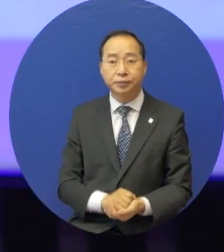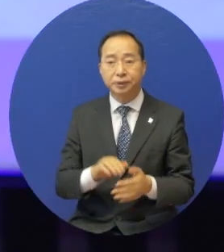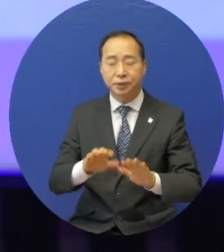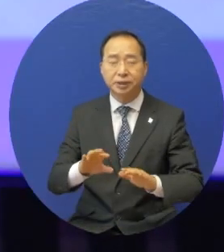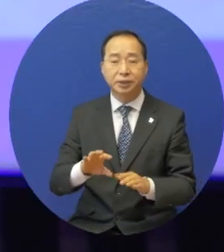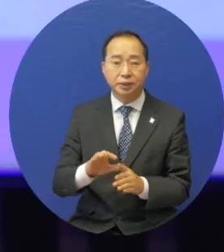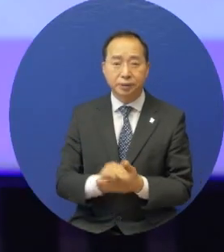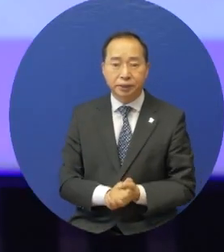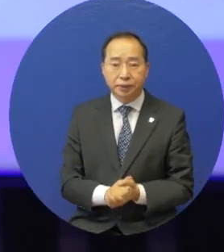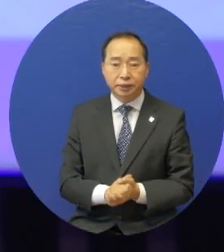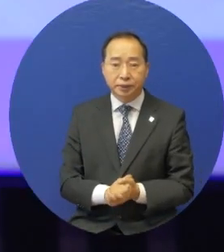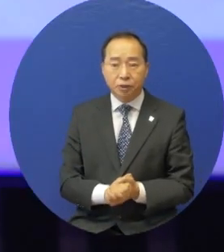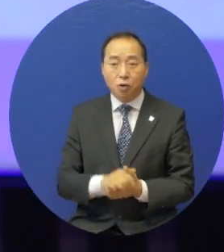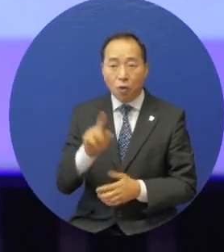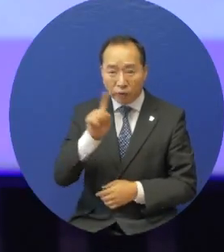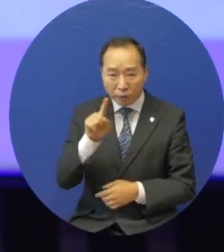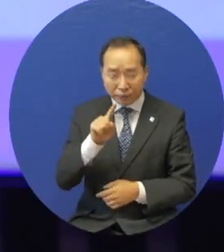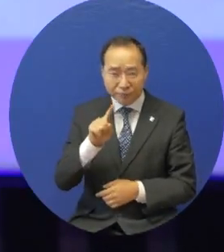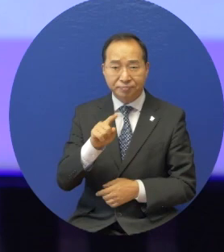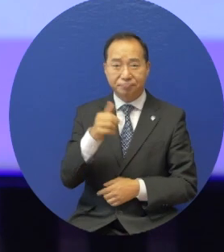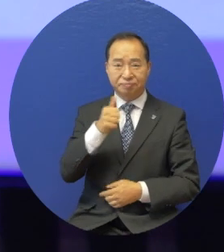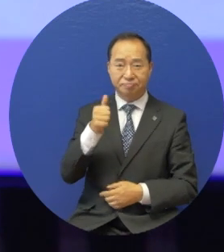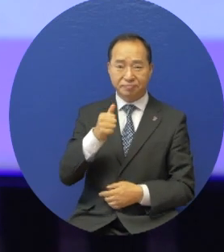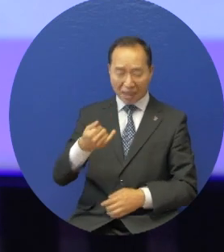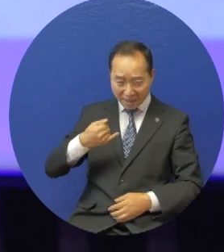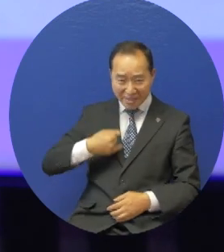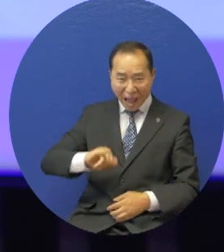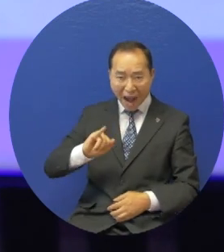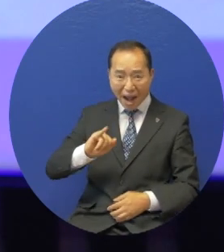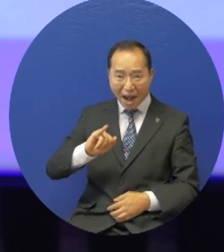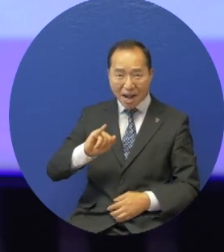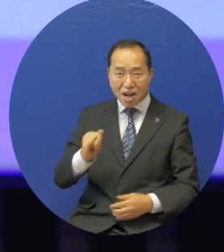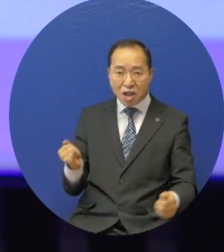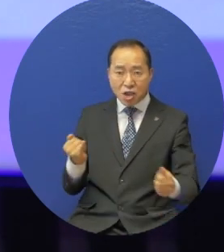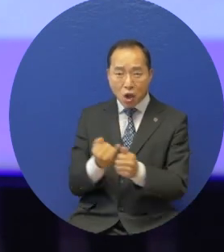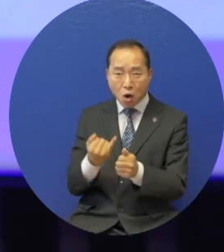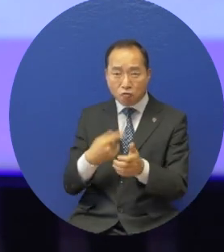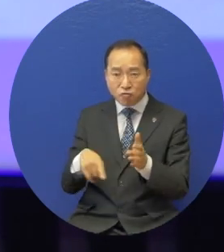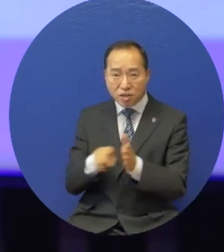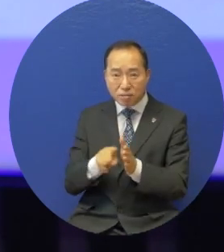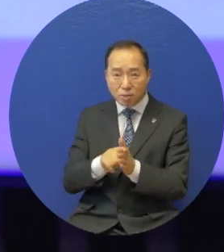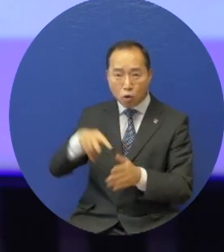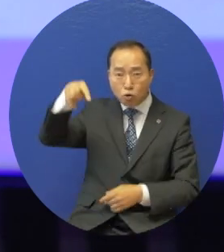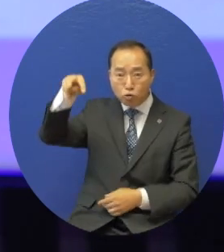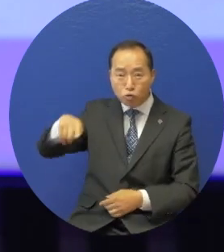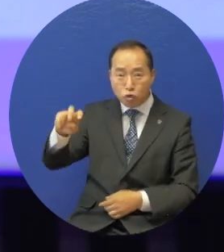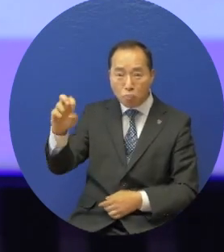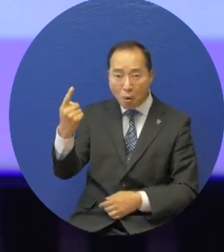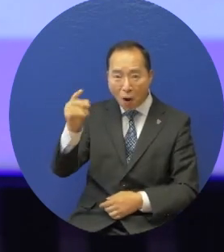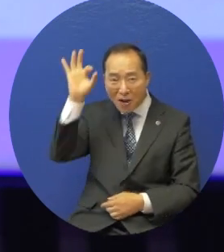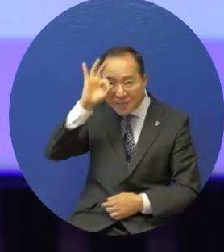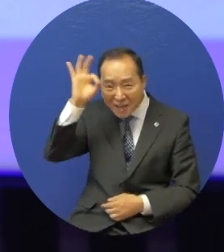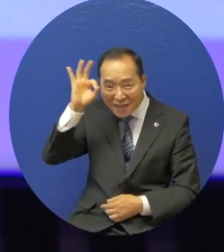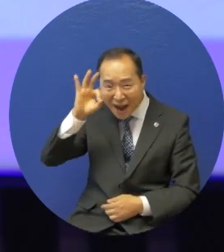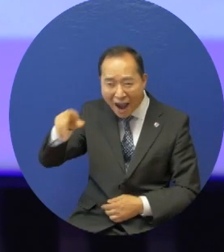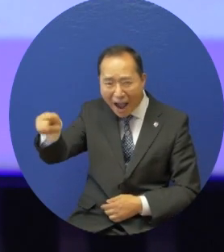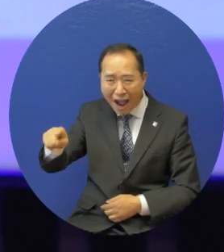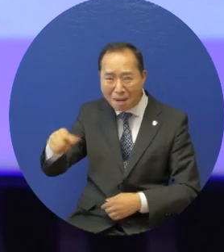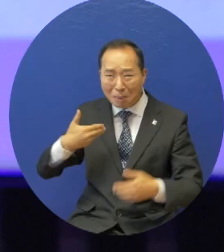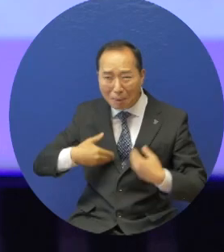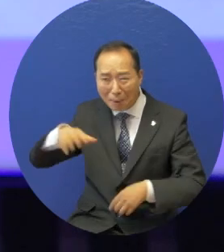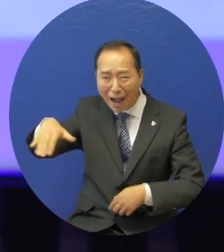집안에서만 생활했다. 혹은 좀 뭐 사회생활은 전혀 없었다라고 생각할지는 몰랐어요. 그러나 그렇지